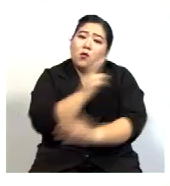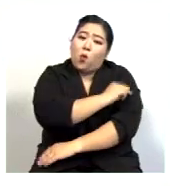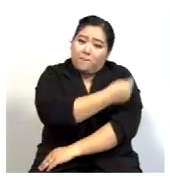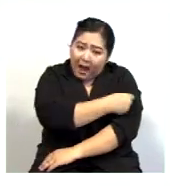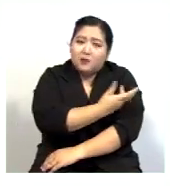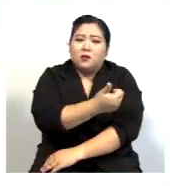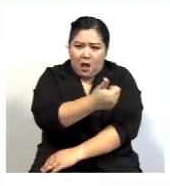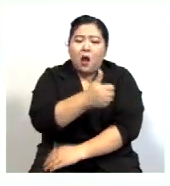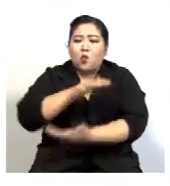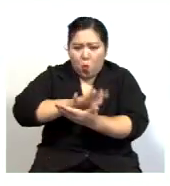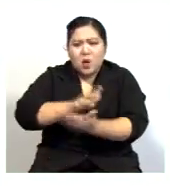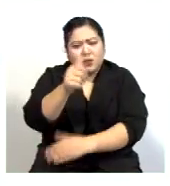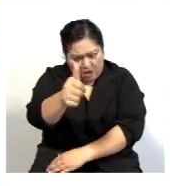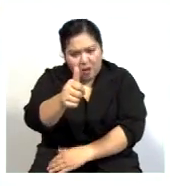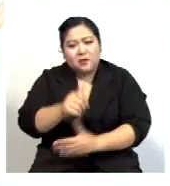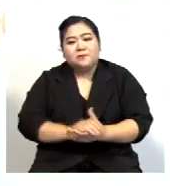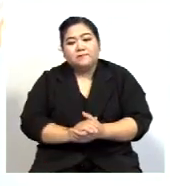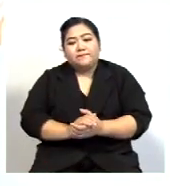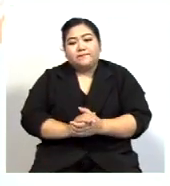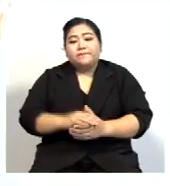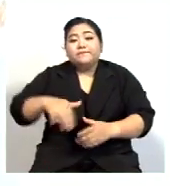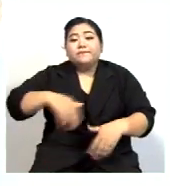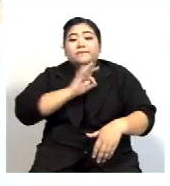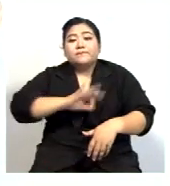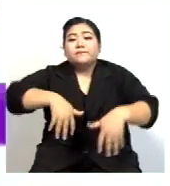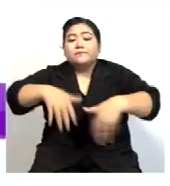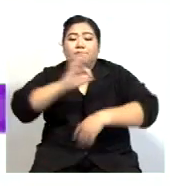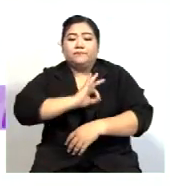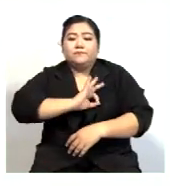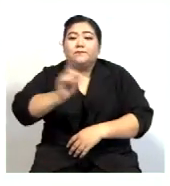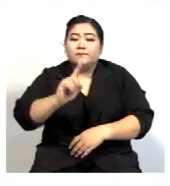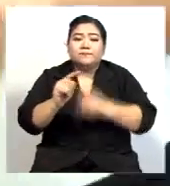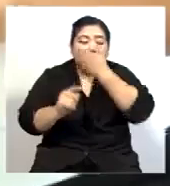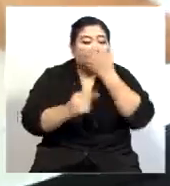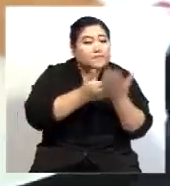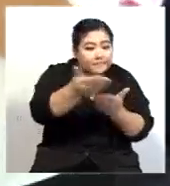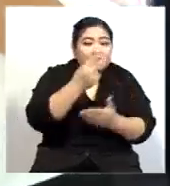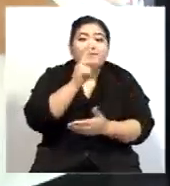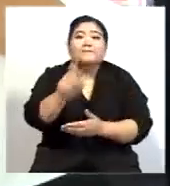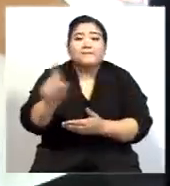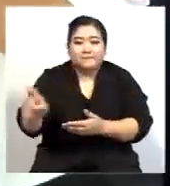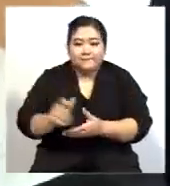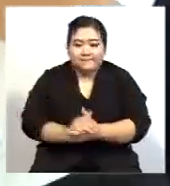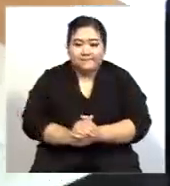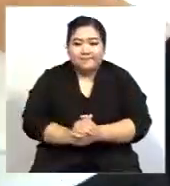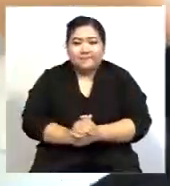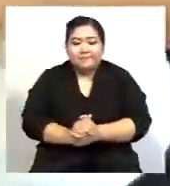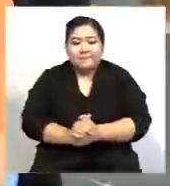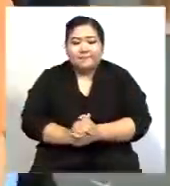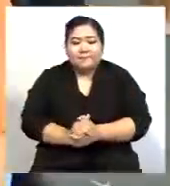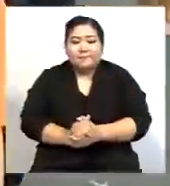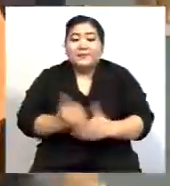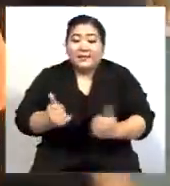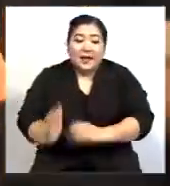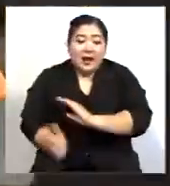บาลหรือว่าตามโรงเรียนต่างๆไปฟังความรู้สึกของประชาชนที่ไปรอซื้อหน้ากากอนามัยกันนิดนึงค่ะ ข่าวเมื่อเช้